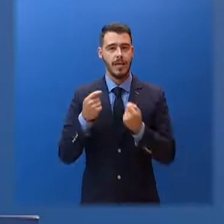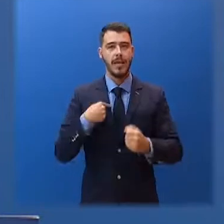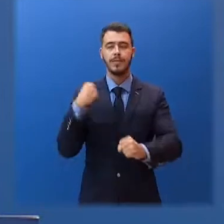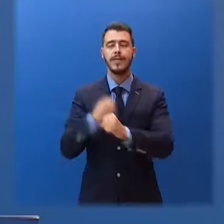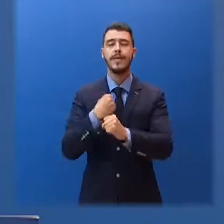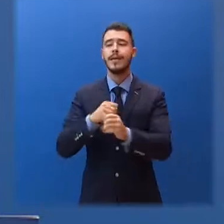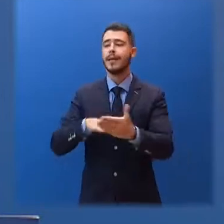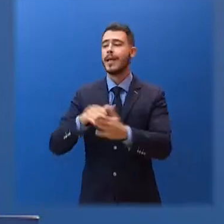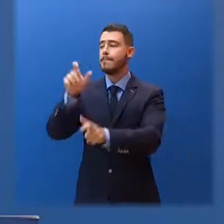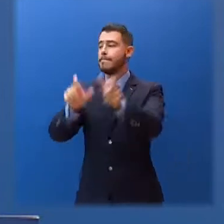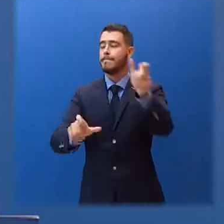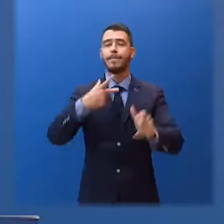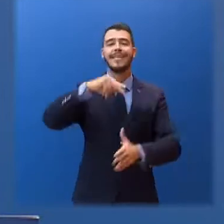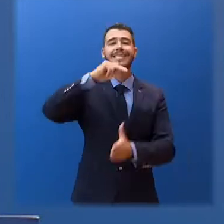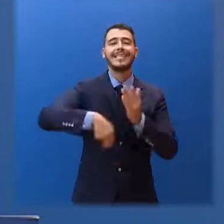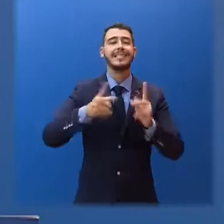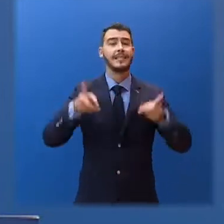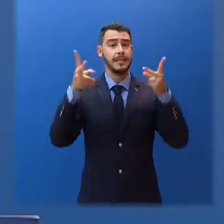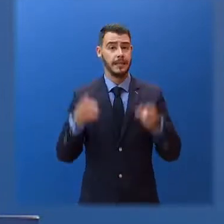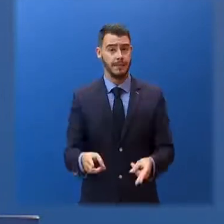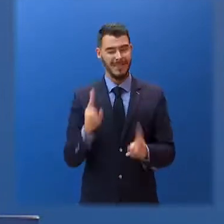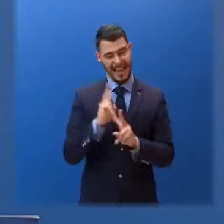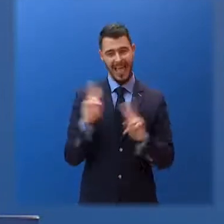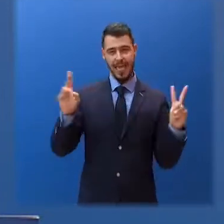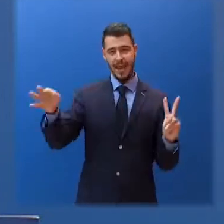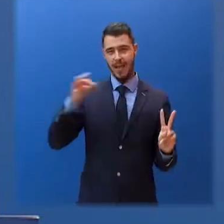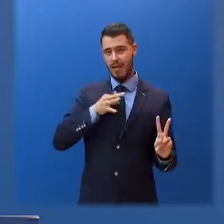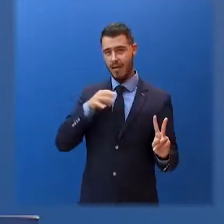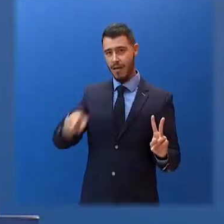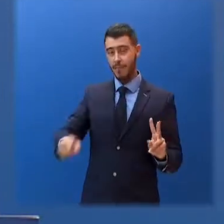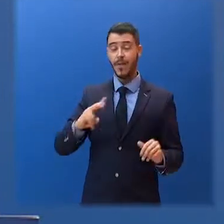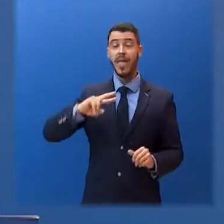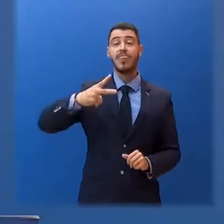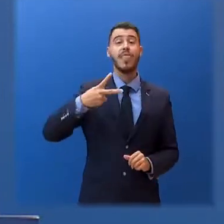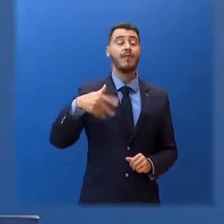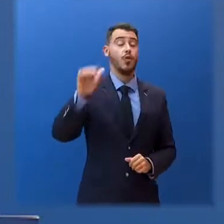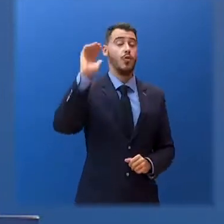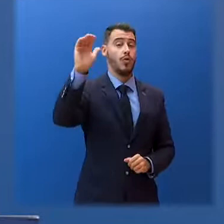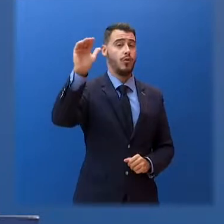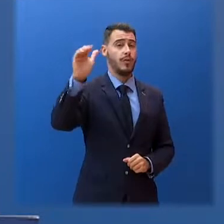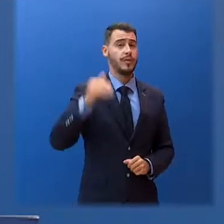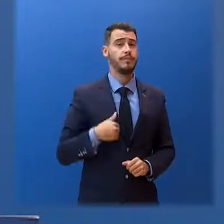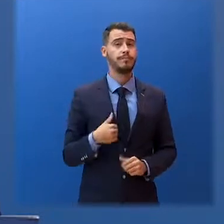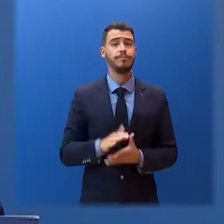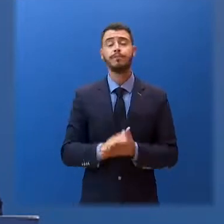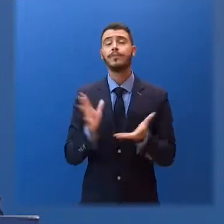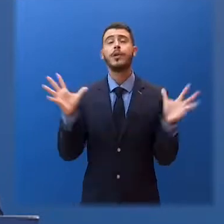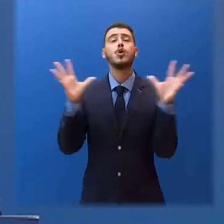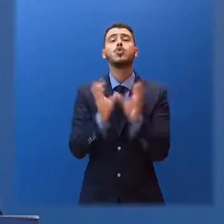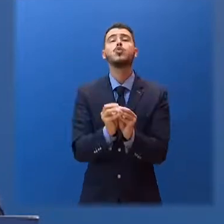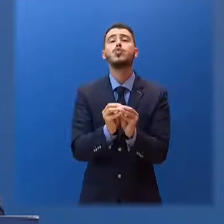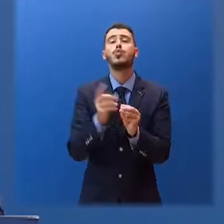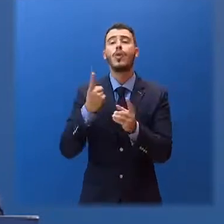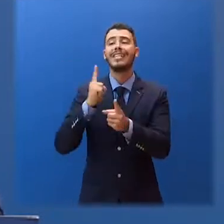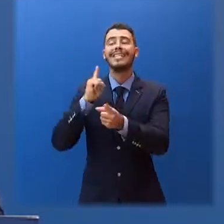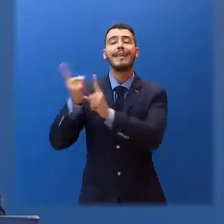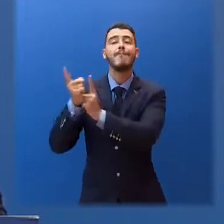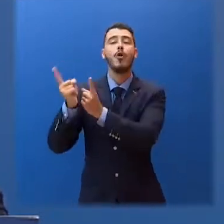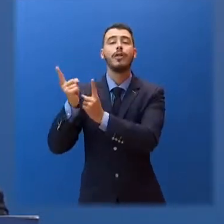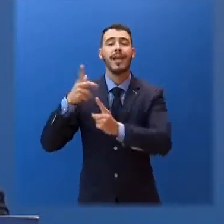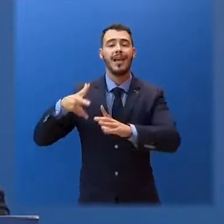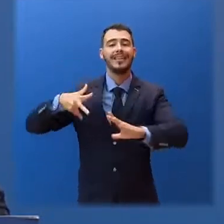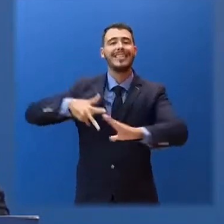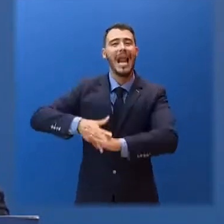αναστολή. Διευκρινίστε μου αυτό. Και το δεύτερο είναι ότι παρόλο που έχετε κάνει συμφωνία με τις τράπεζες εν ώψη του κορονοϊού και για τους